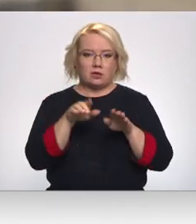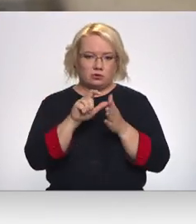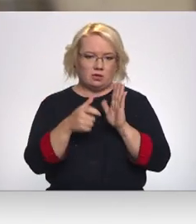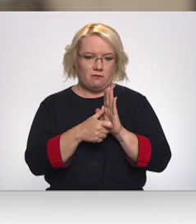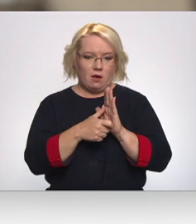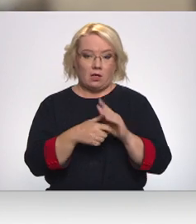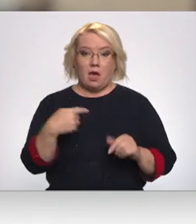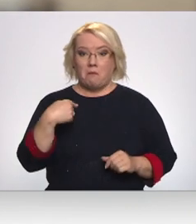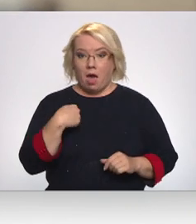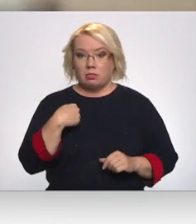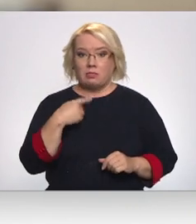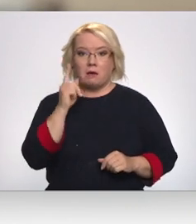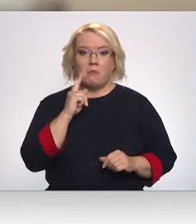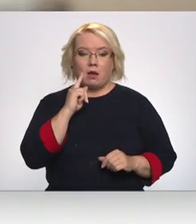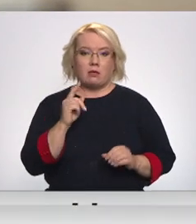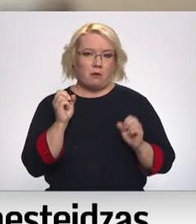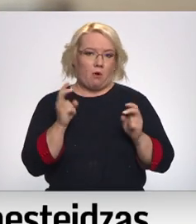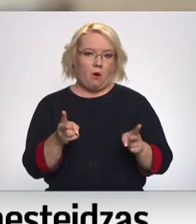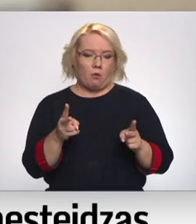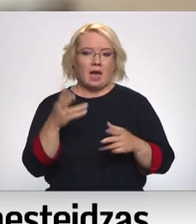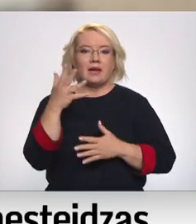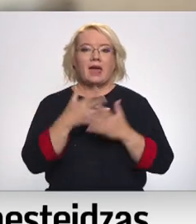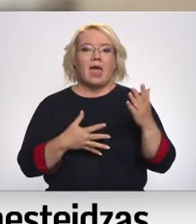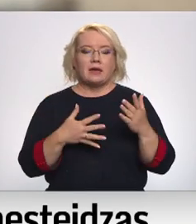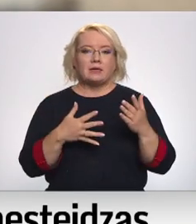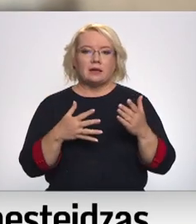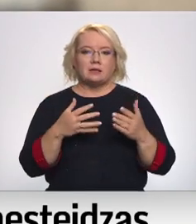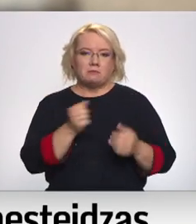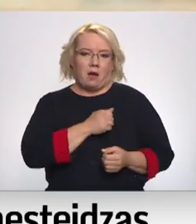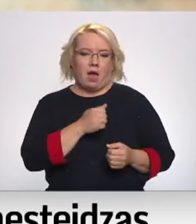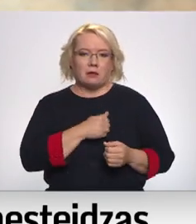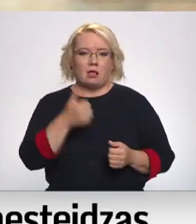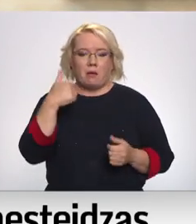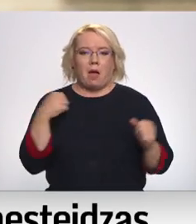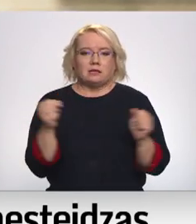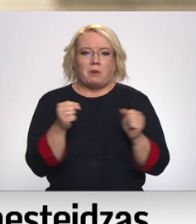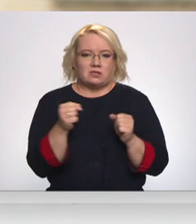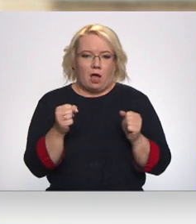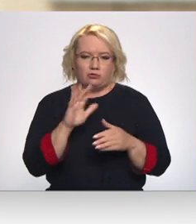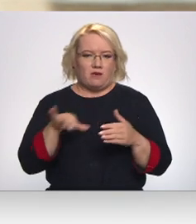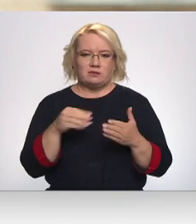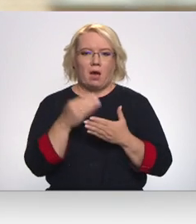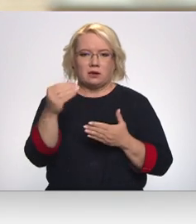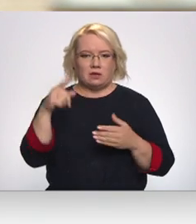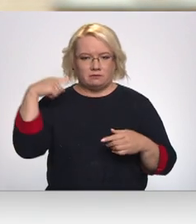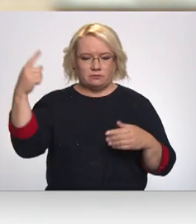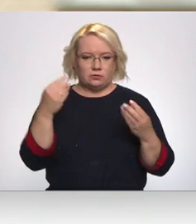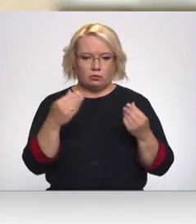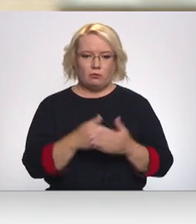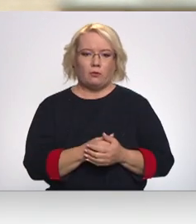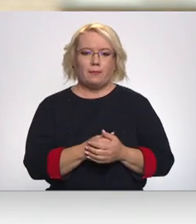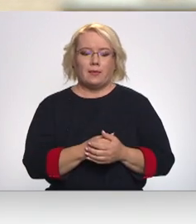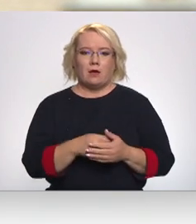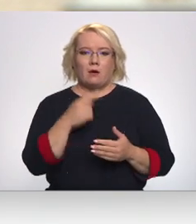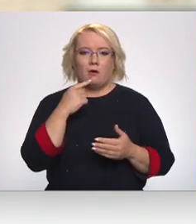okei. Rēķins baida. Labākais pasaules šonakā maksāšu valnzim cik. 19 grādi. Suņuki ģērbiem, lai